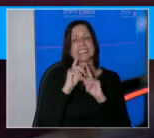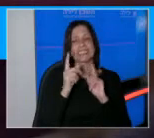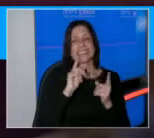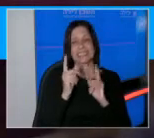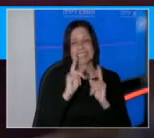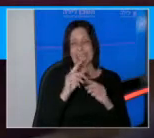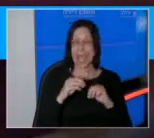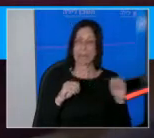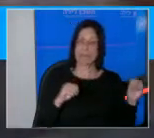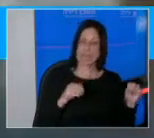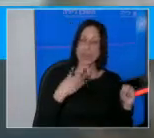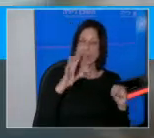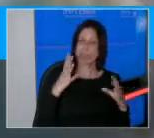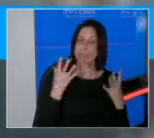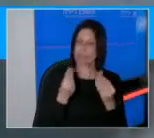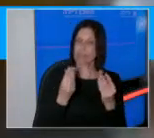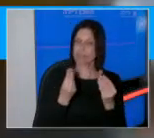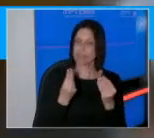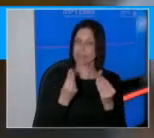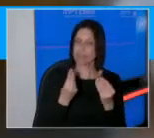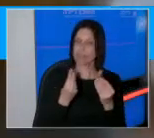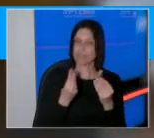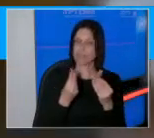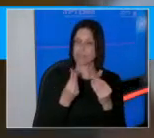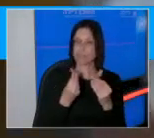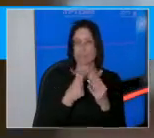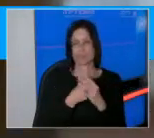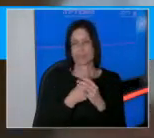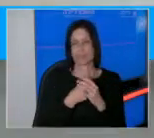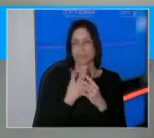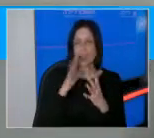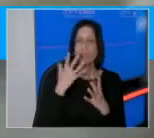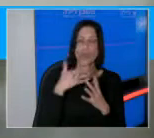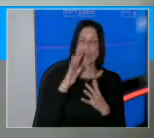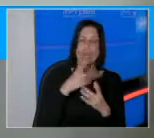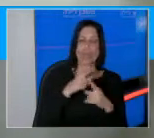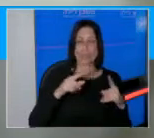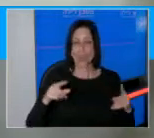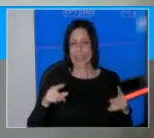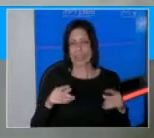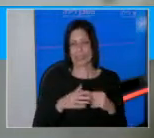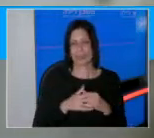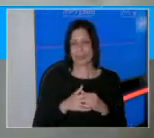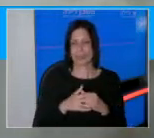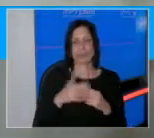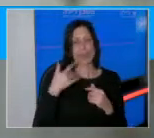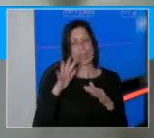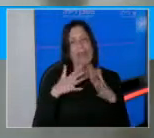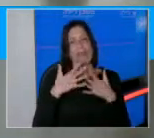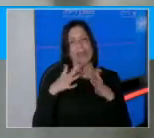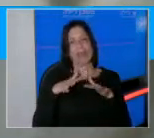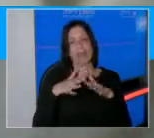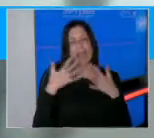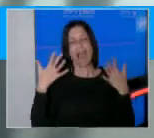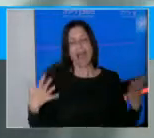נעשה יותר גדוש ויותר, אני יודע, אתרוגני ויותר רחב, יש הרבה